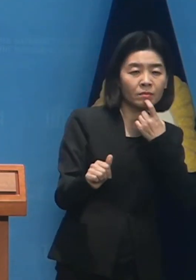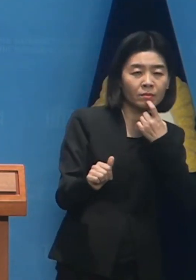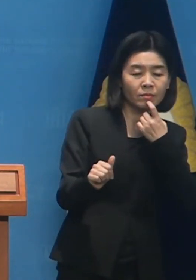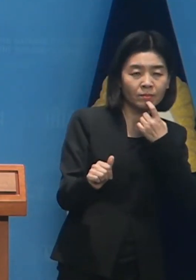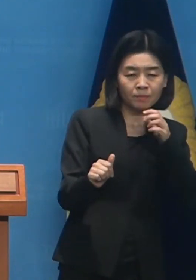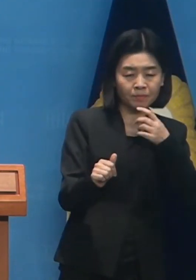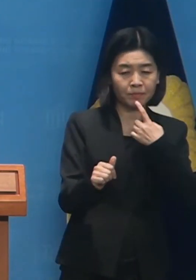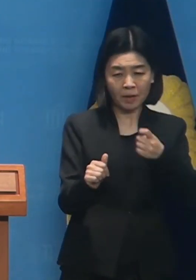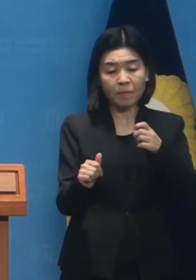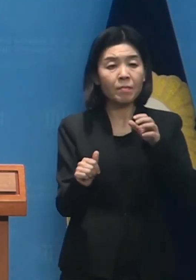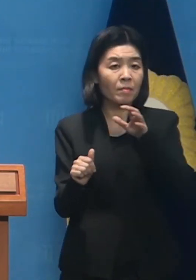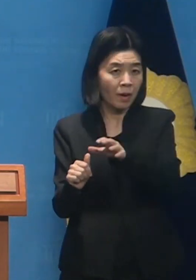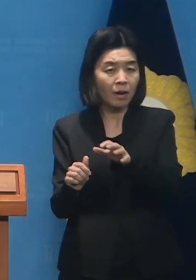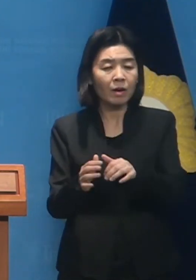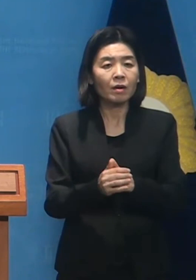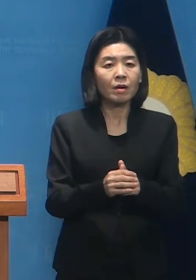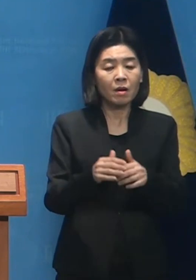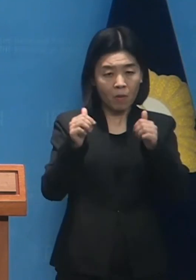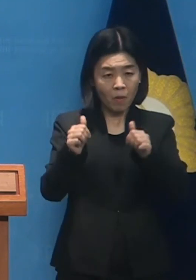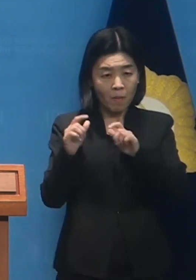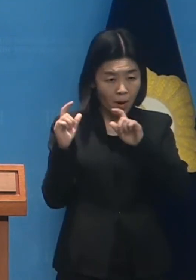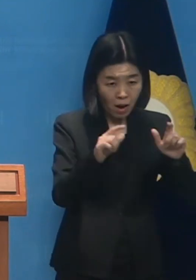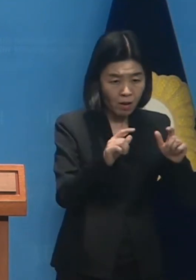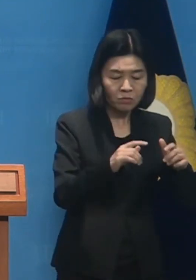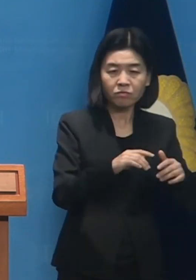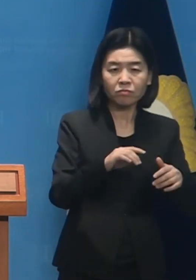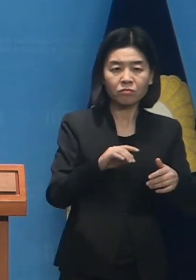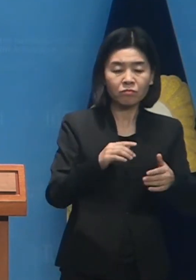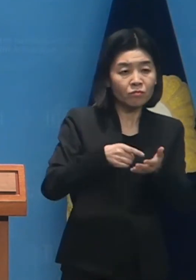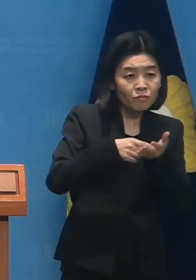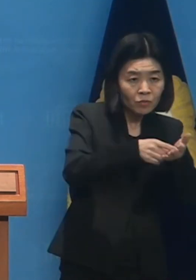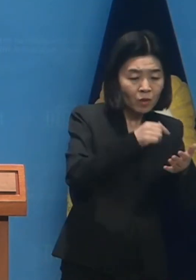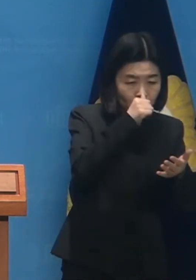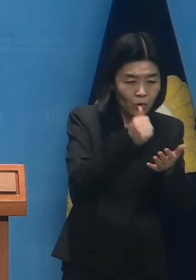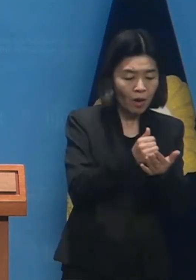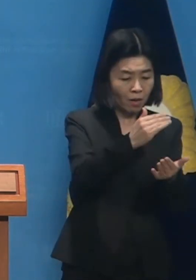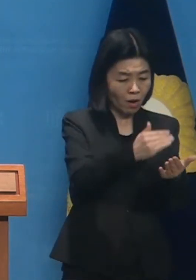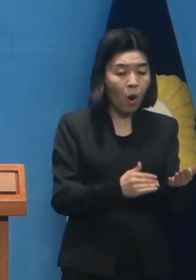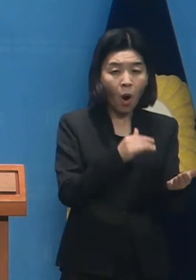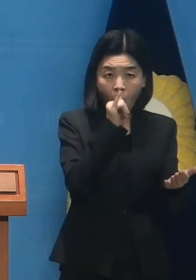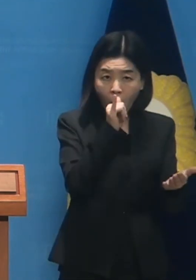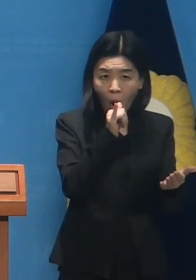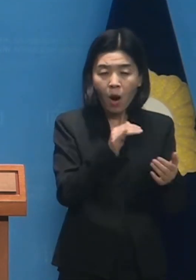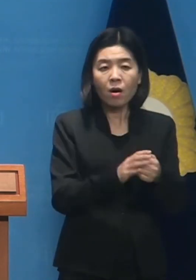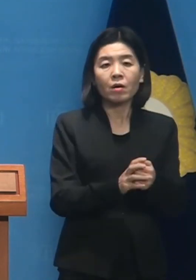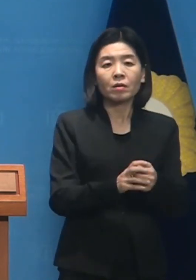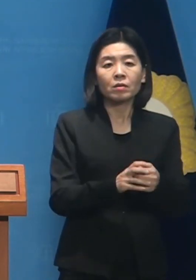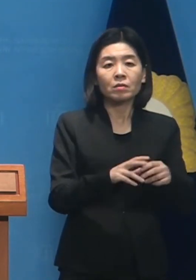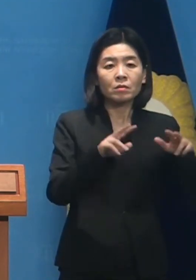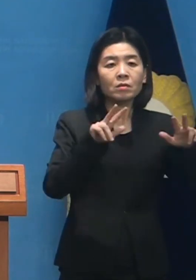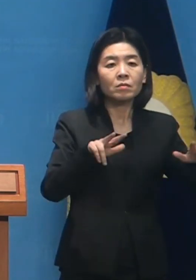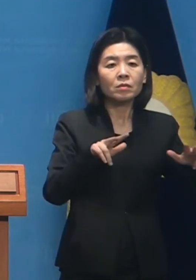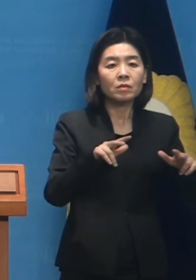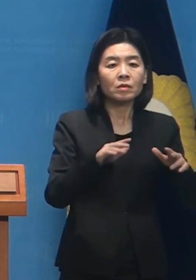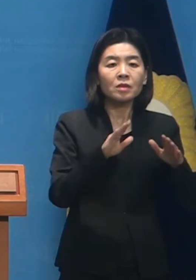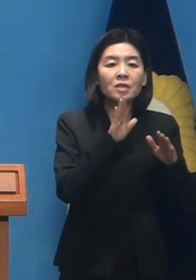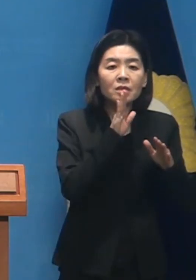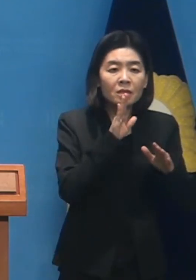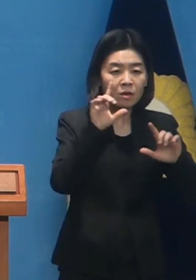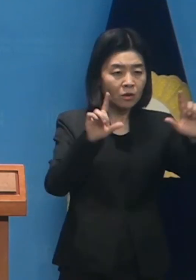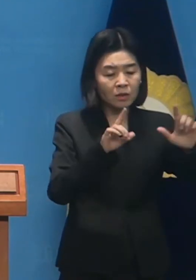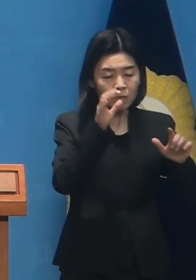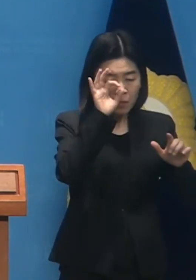법원이 확정한 판결조차 부정하고 범죄 일람표까지 나온 마당에 도대체 언제까지 현실 왜곡을